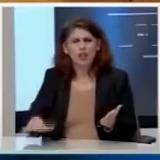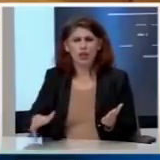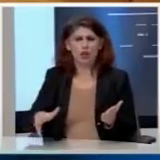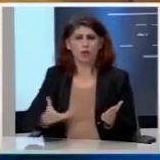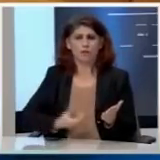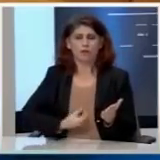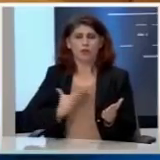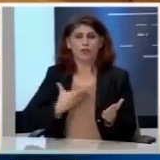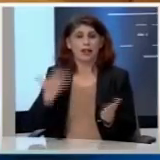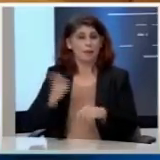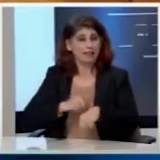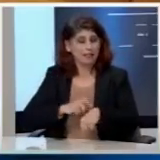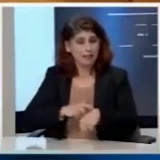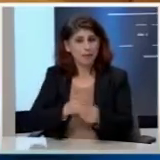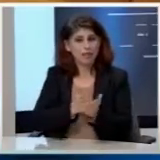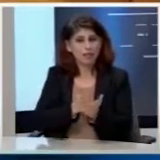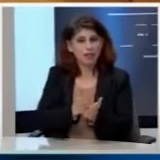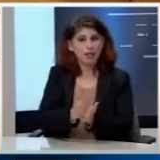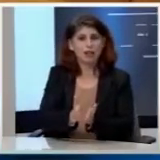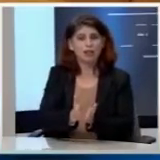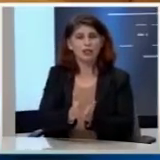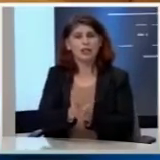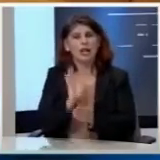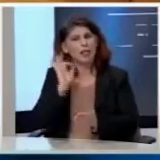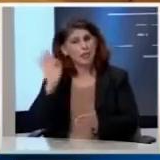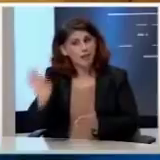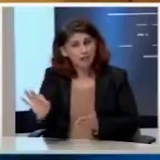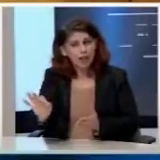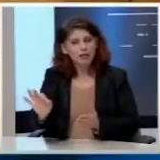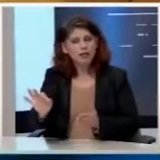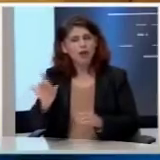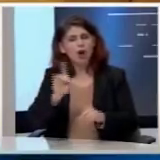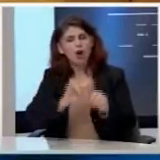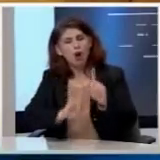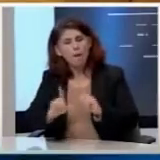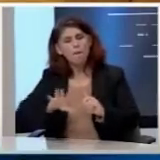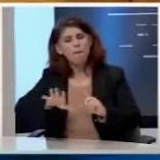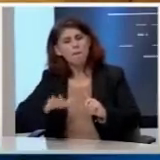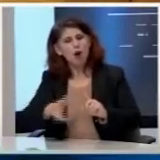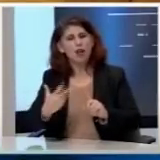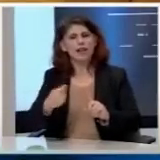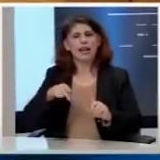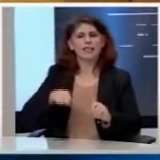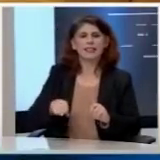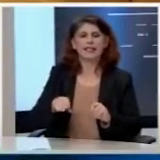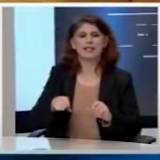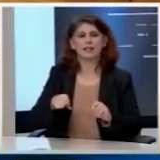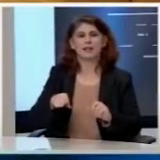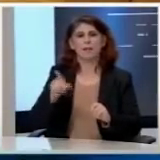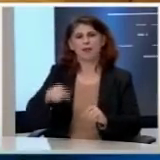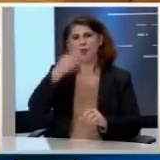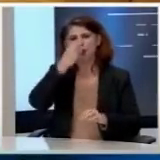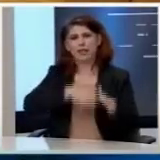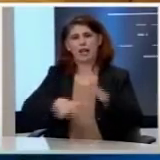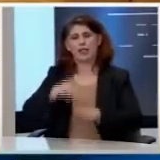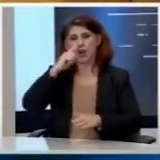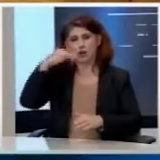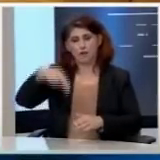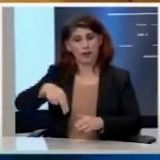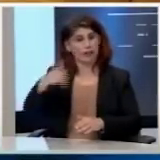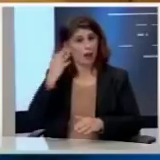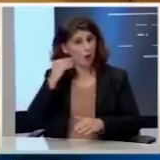κάποια στιγμή η δικαιοσύνη θα φτάσει και σε όσους τυχόν μπορεί να έχουν σχέση με το σκάνδαλο Νοβάρτης. Γιατί ακούω